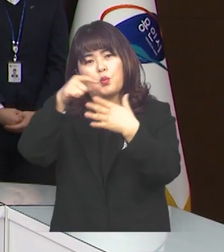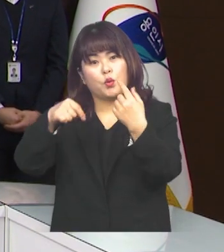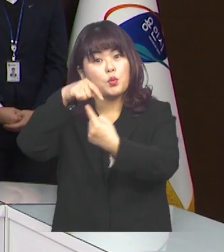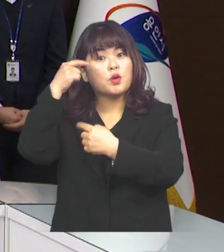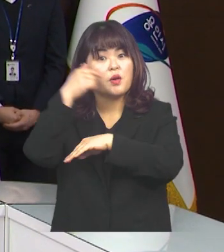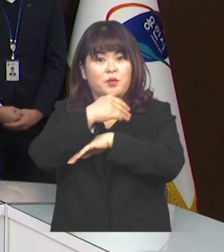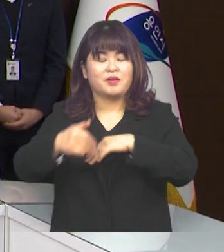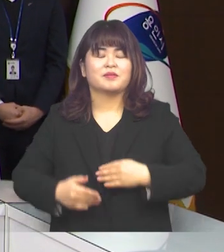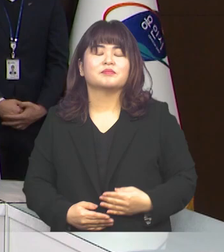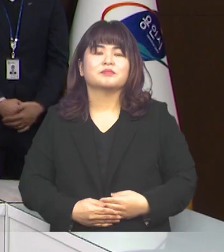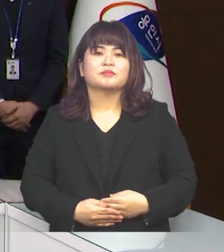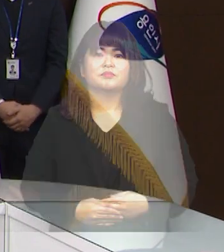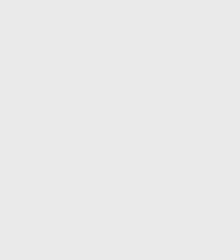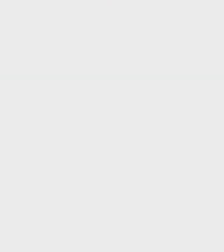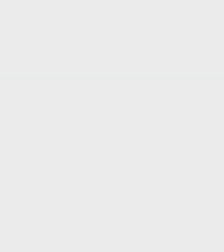진행합니다.